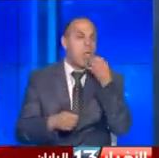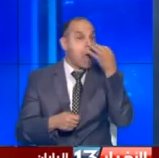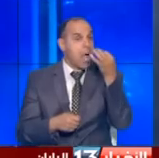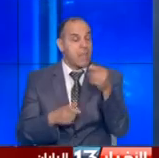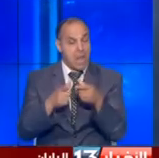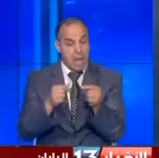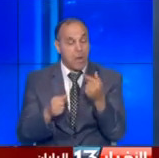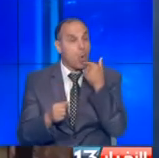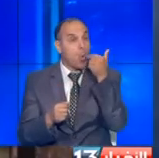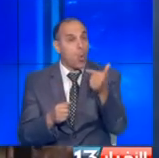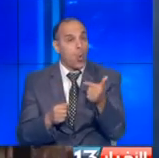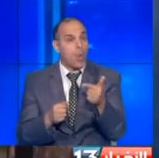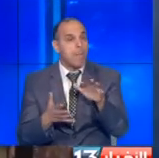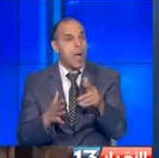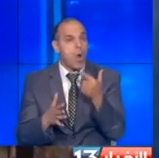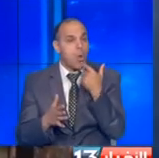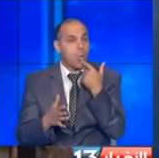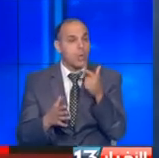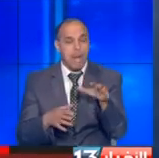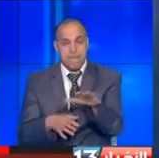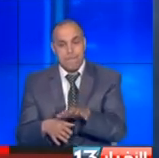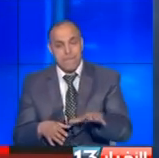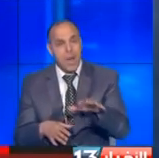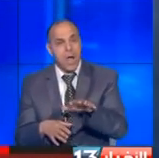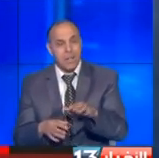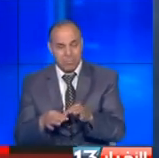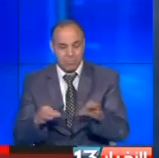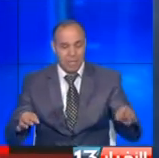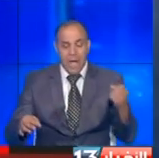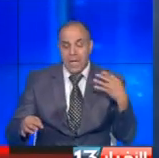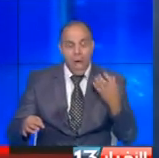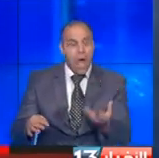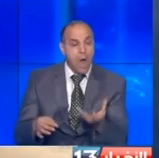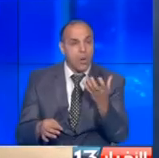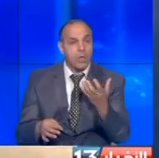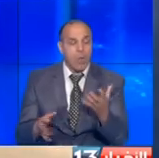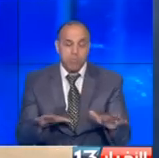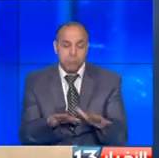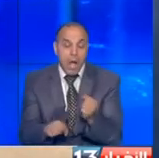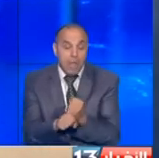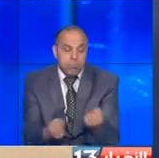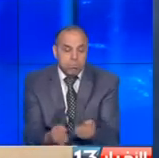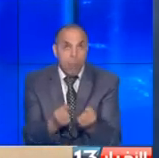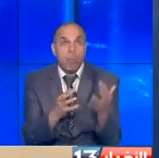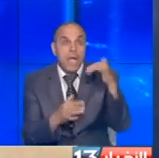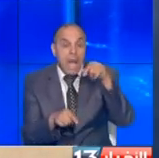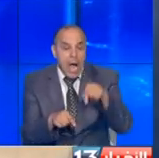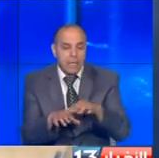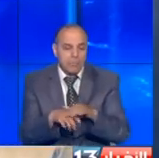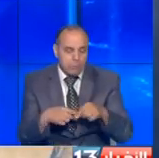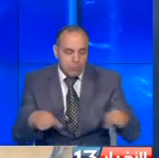أن اليابان توجد ضمن ما يعرف باسم منطقة الحزام الناري، حيث تنشط الزلازل والبراكين.